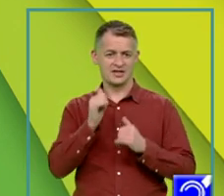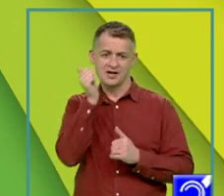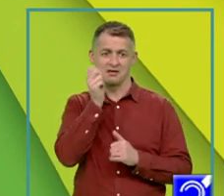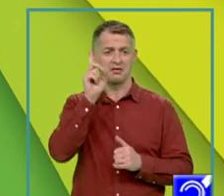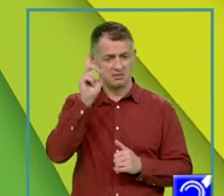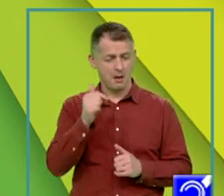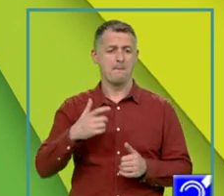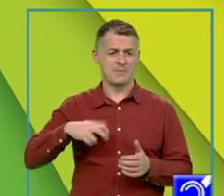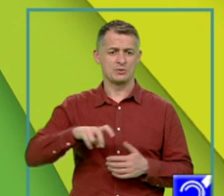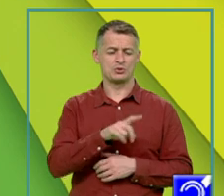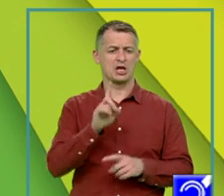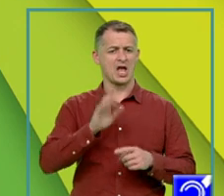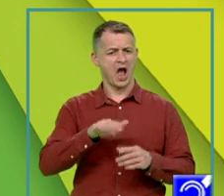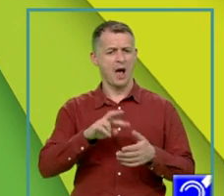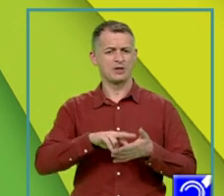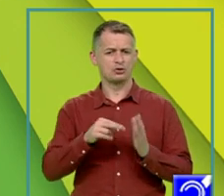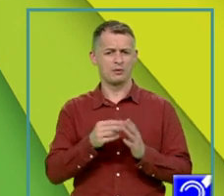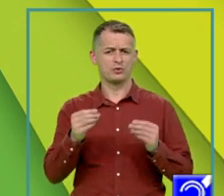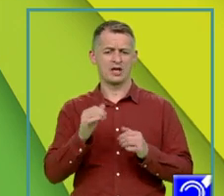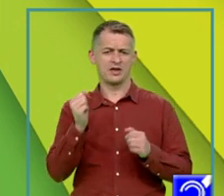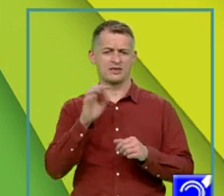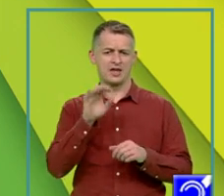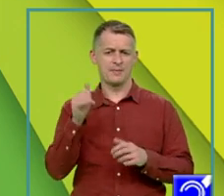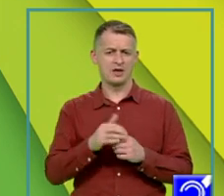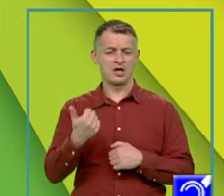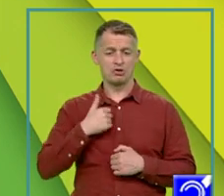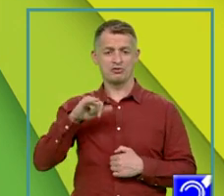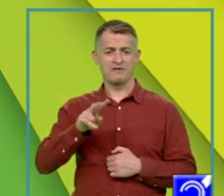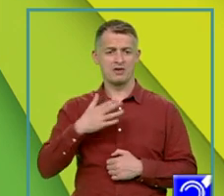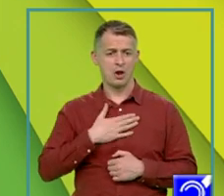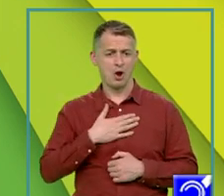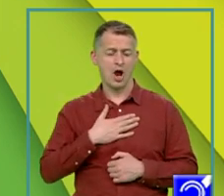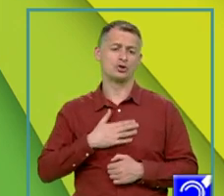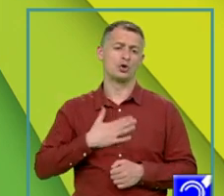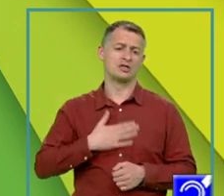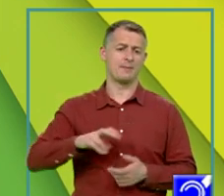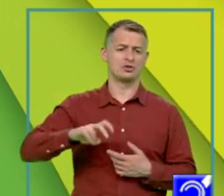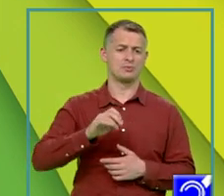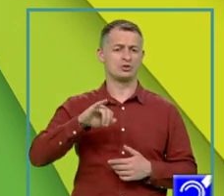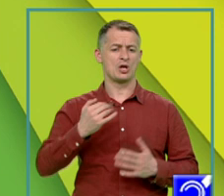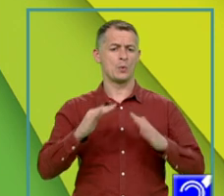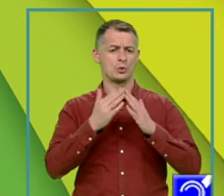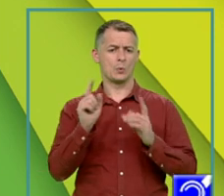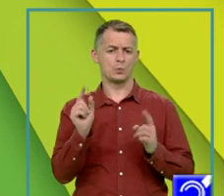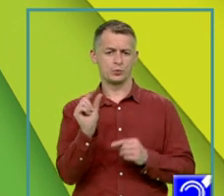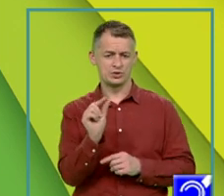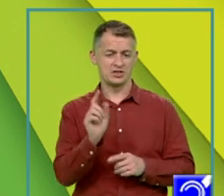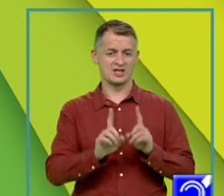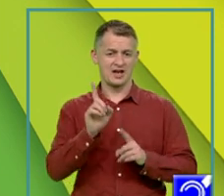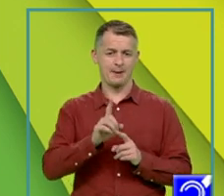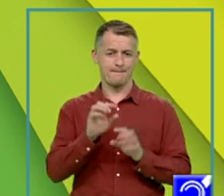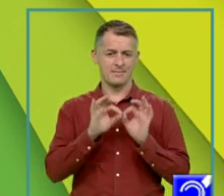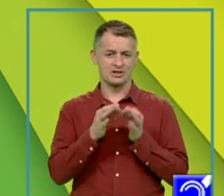aș avea de rezolvat multe teme Eu și fratele meu am fi dorit să mergem și la munte puțin dacă părinții noștri nu și